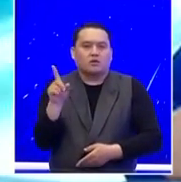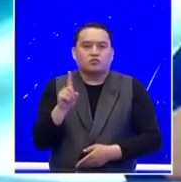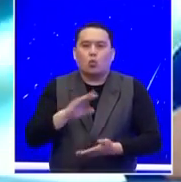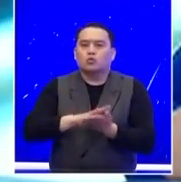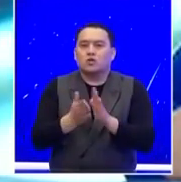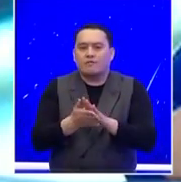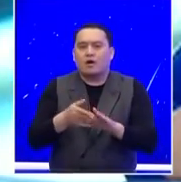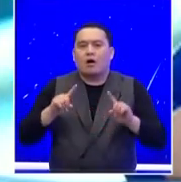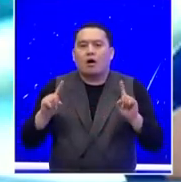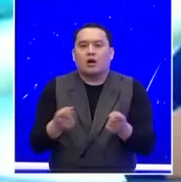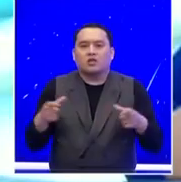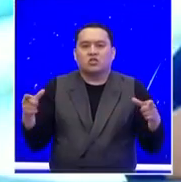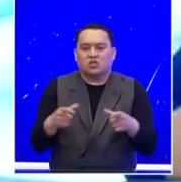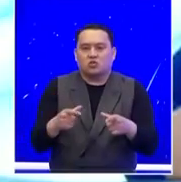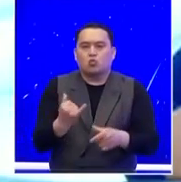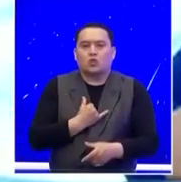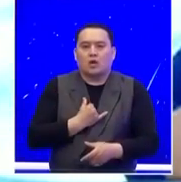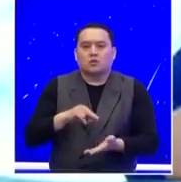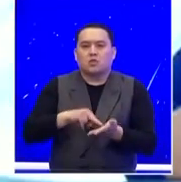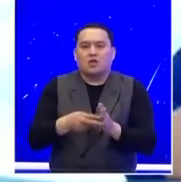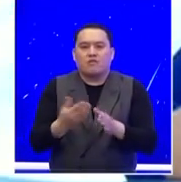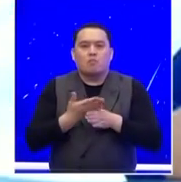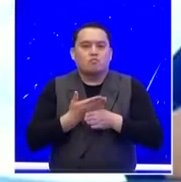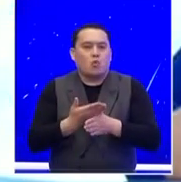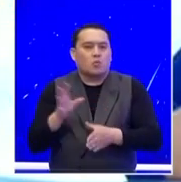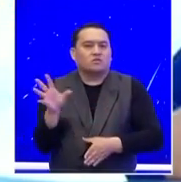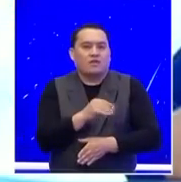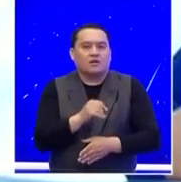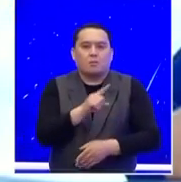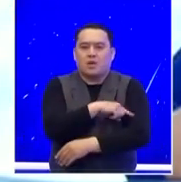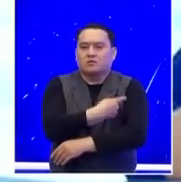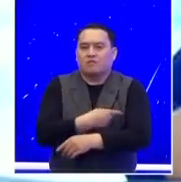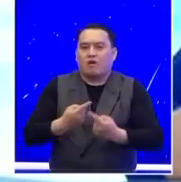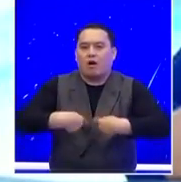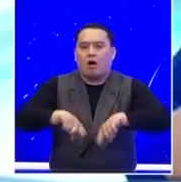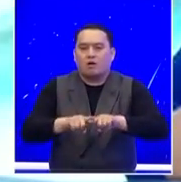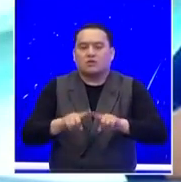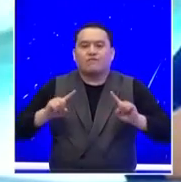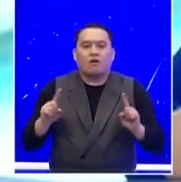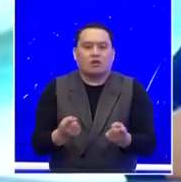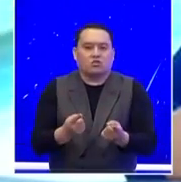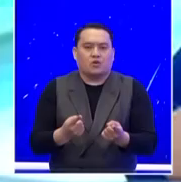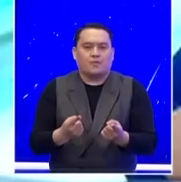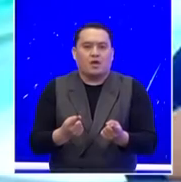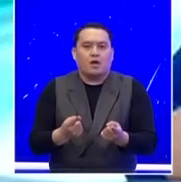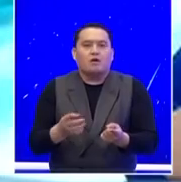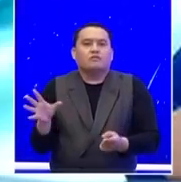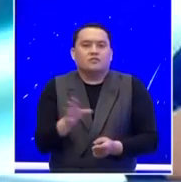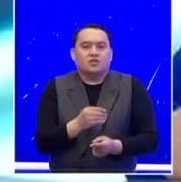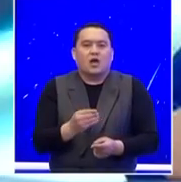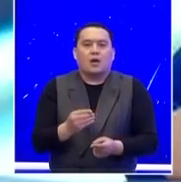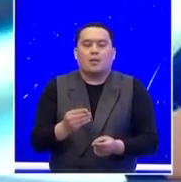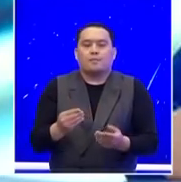условиях карантина на сегодня плановая помощь практически во всех медицинских организациях ограничена. И, соответственно, при необходимости